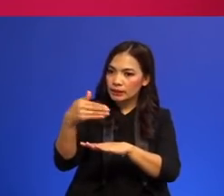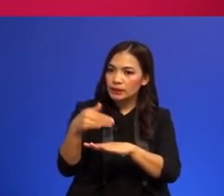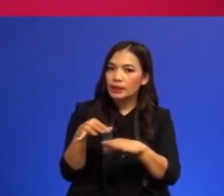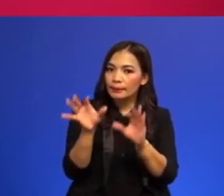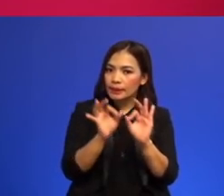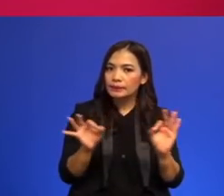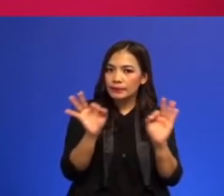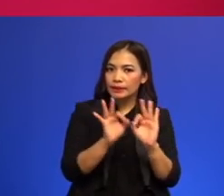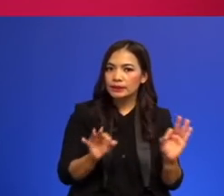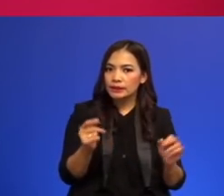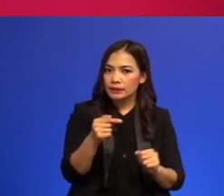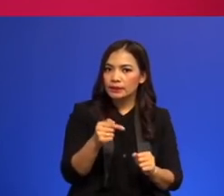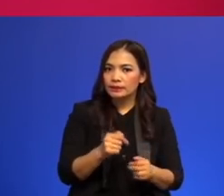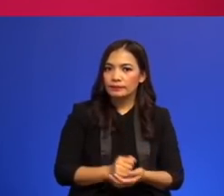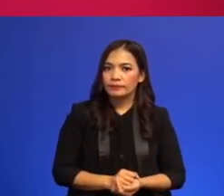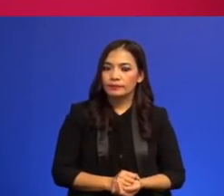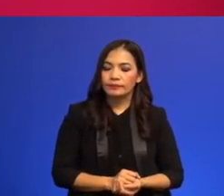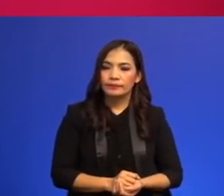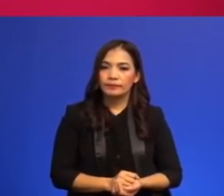bersih.